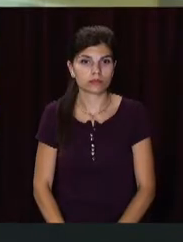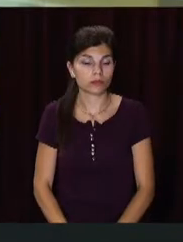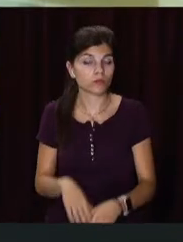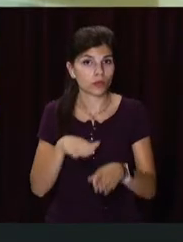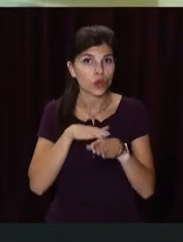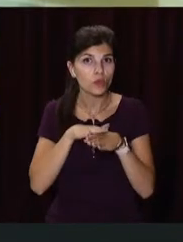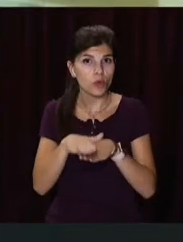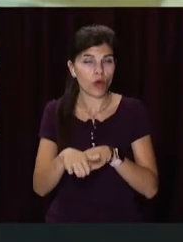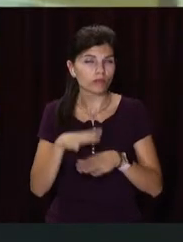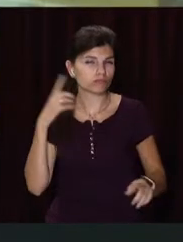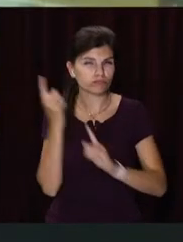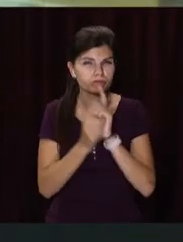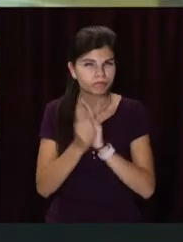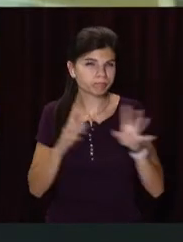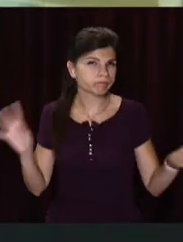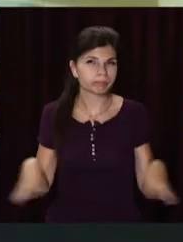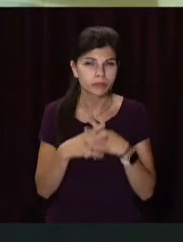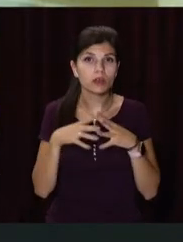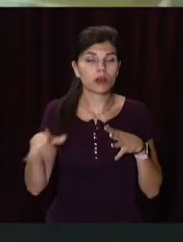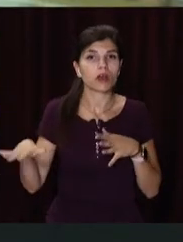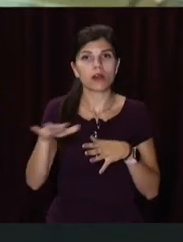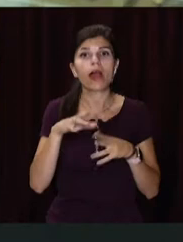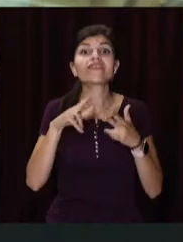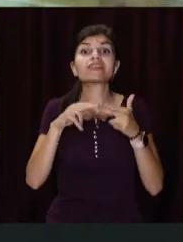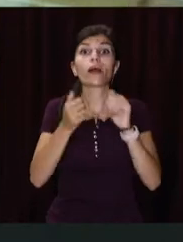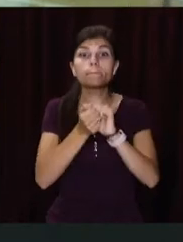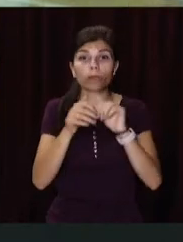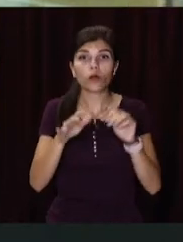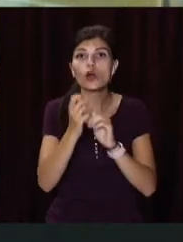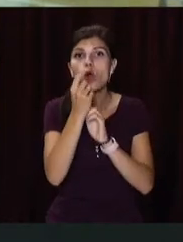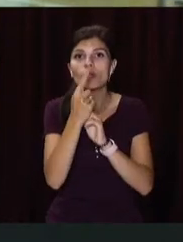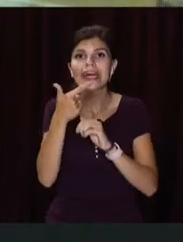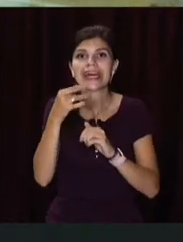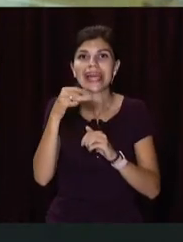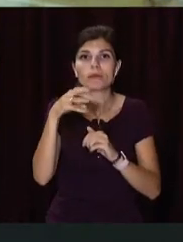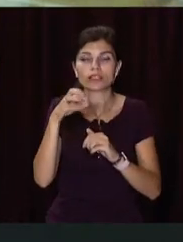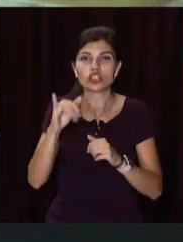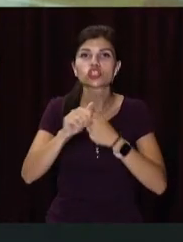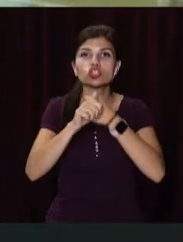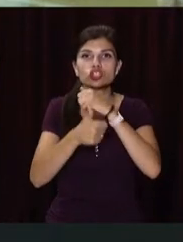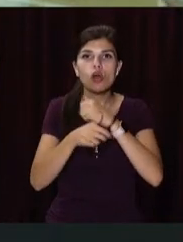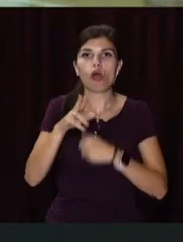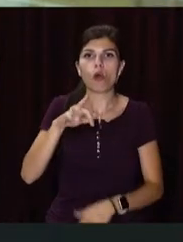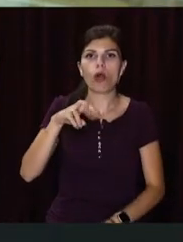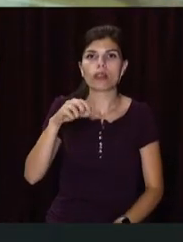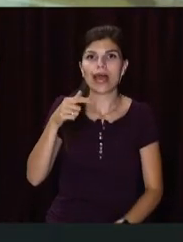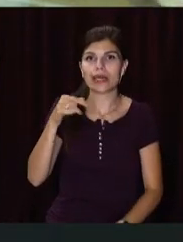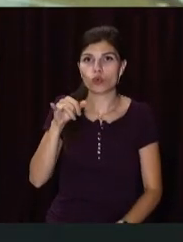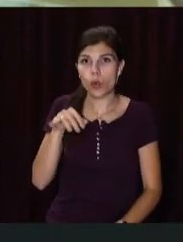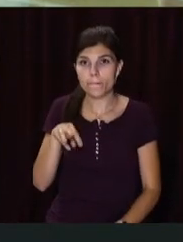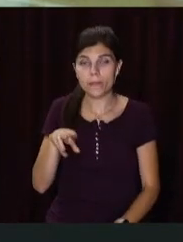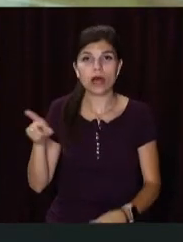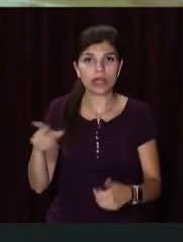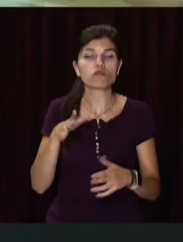Повна модернізація. У Кам'янському в розпалі масштабна реконструкція 11-ї гімназії та 16-го колегіуму. Там